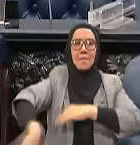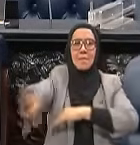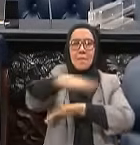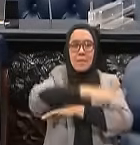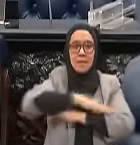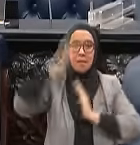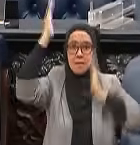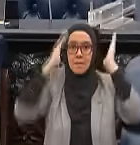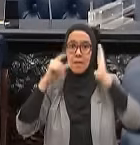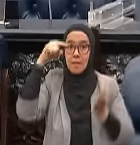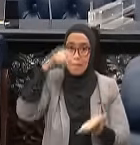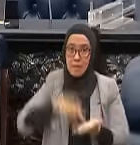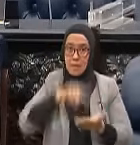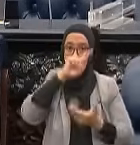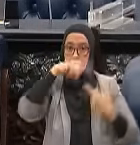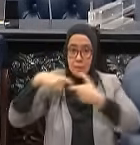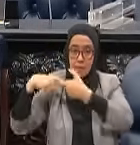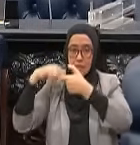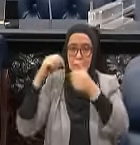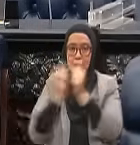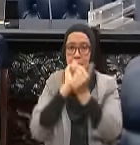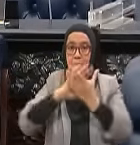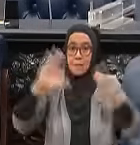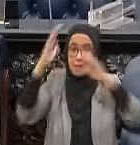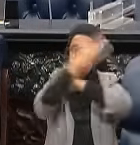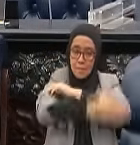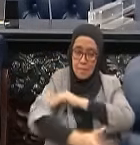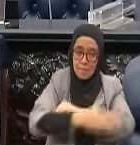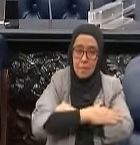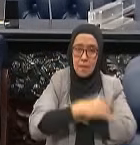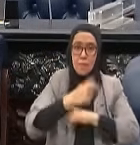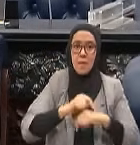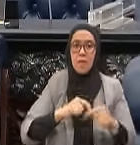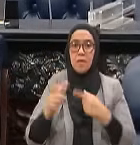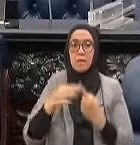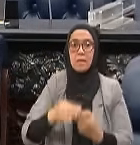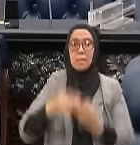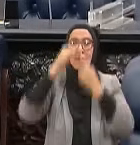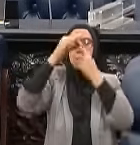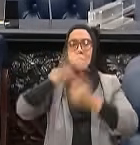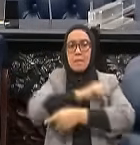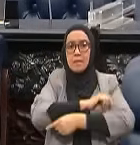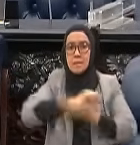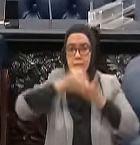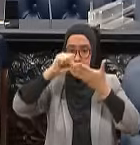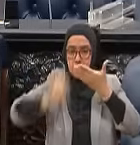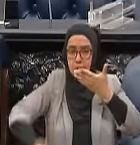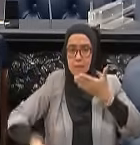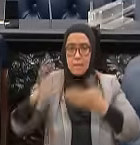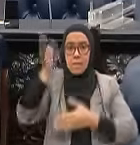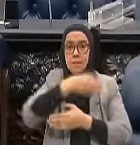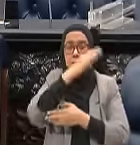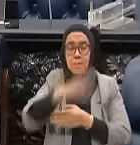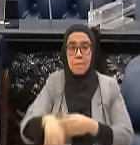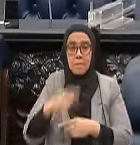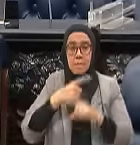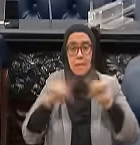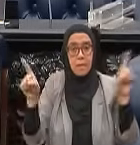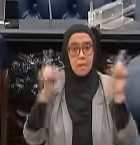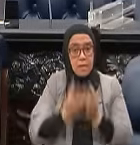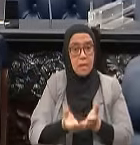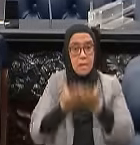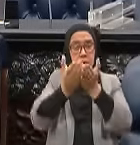negara walaupun pengecualian tersebut telah dibatalkan kapal-kapal hasilnya terlibat dengan pembaikan Cibodas laut